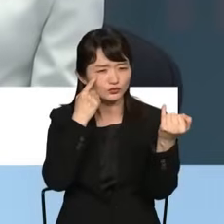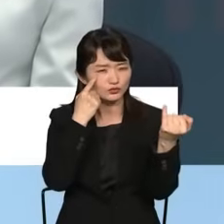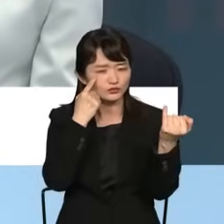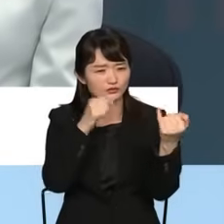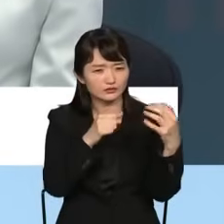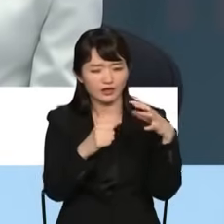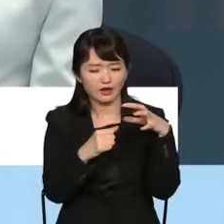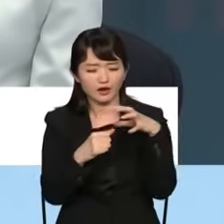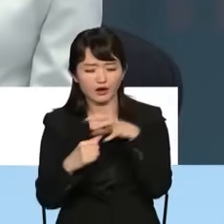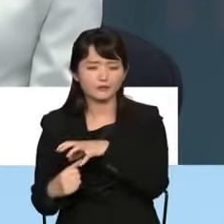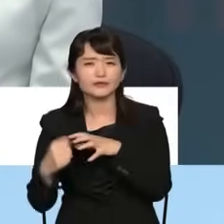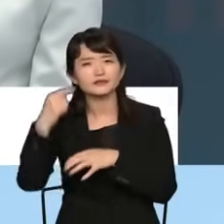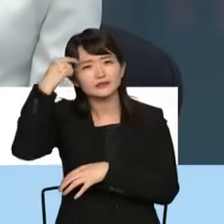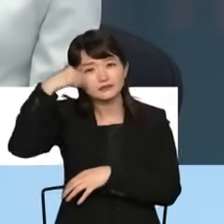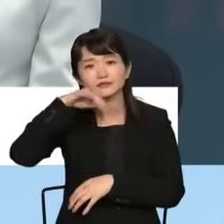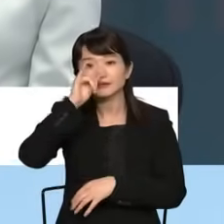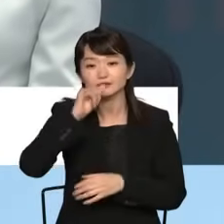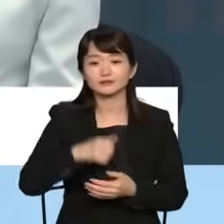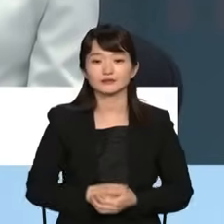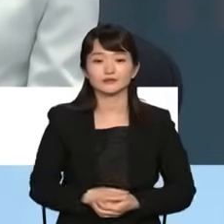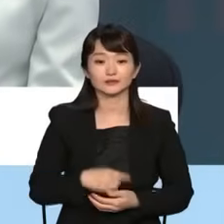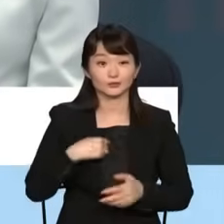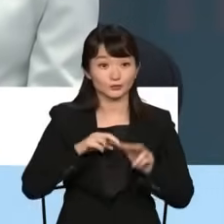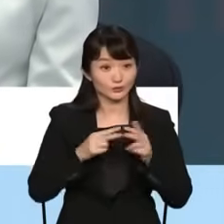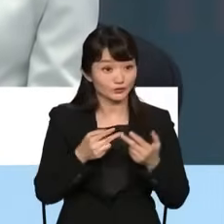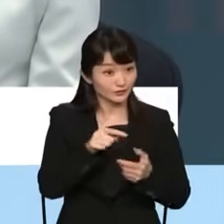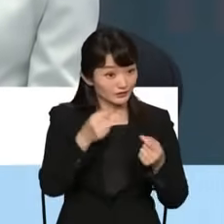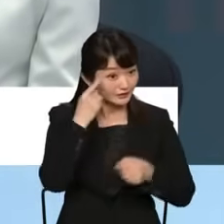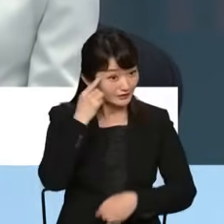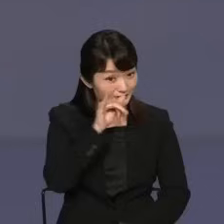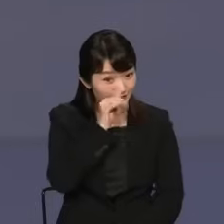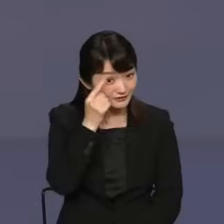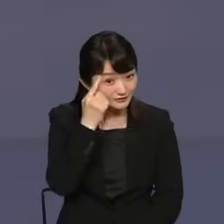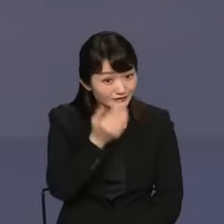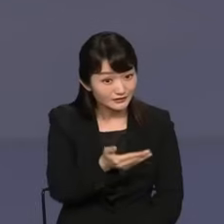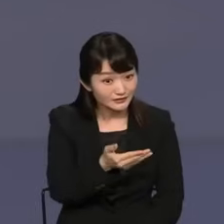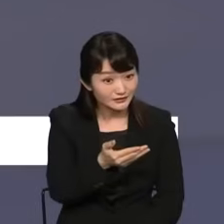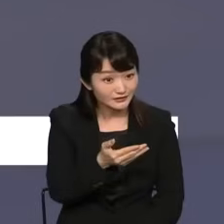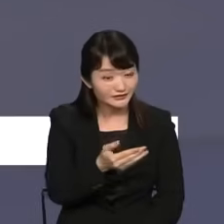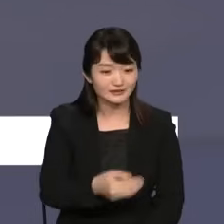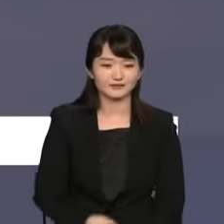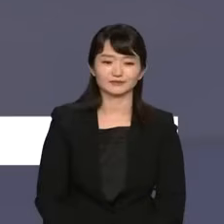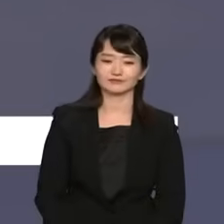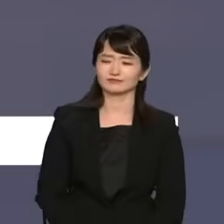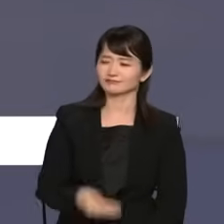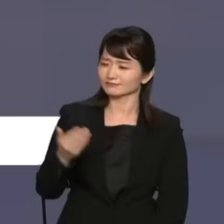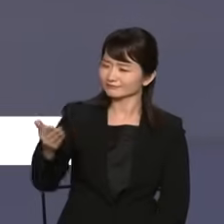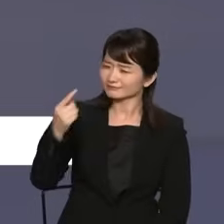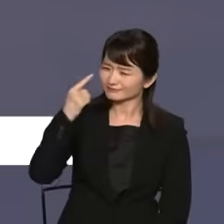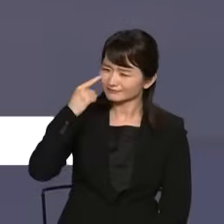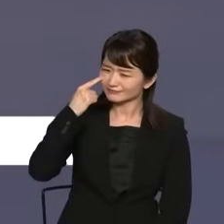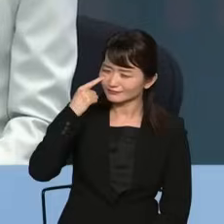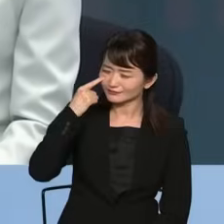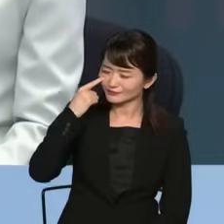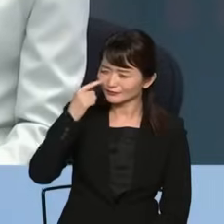압도되는 느낌이 있는데 본인도 혹시 이런 생각을 하신 적이 있을까요? 你的眼睛也是.